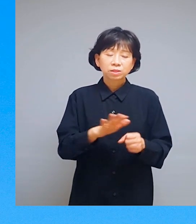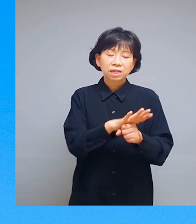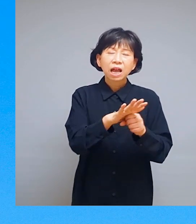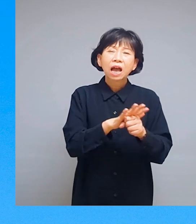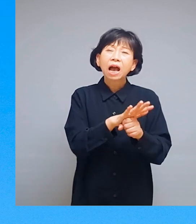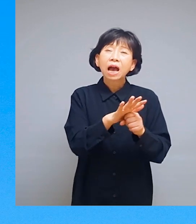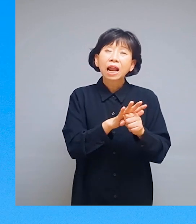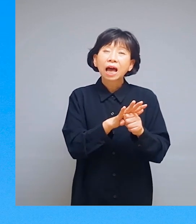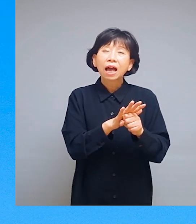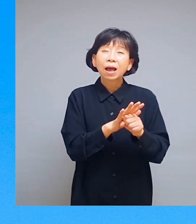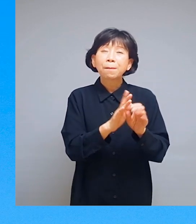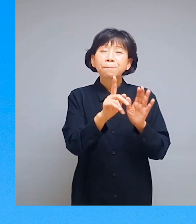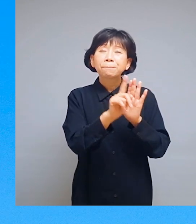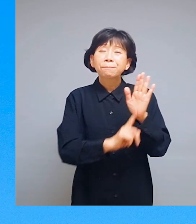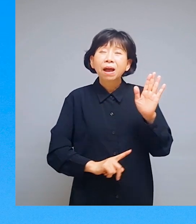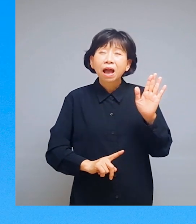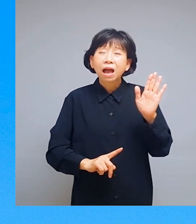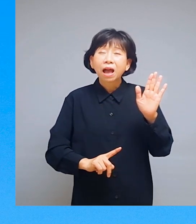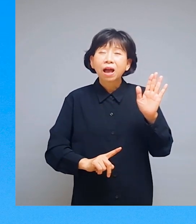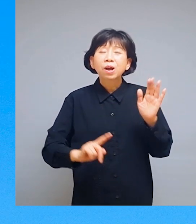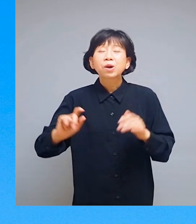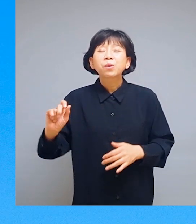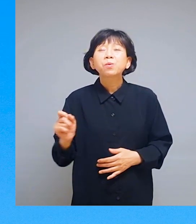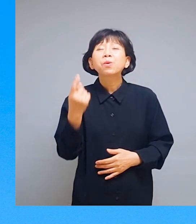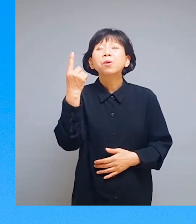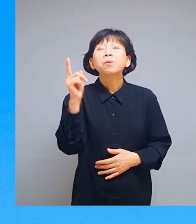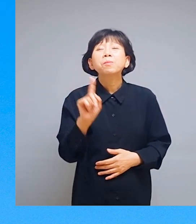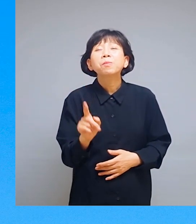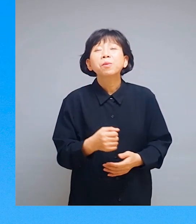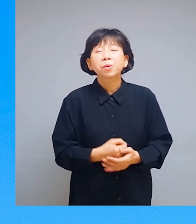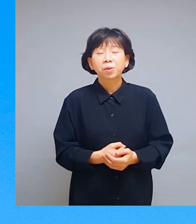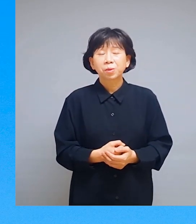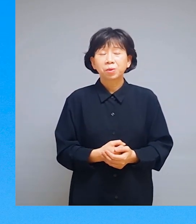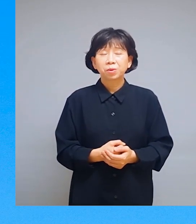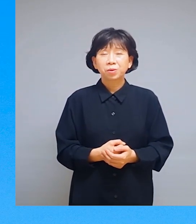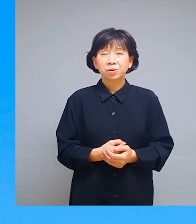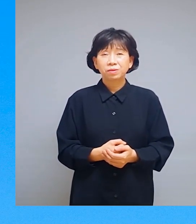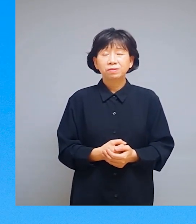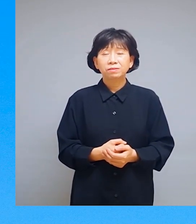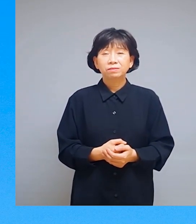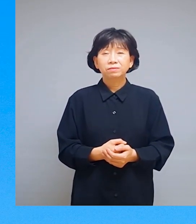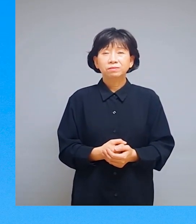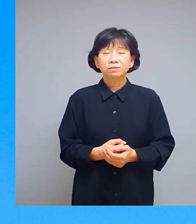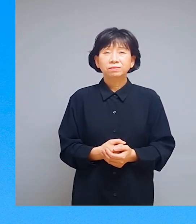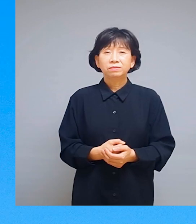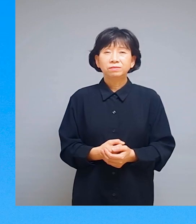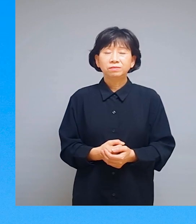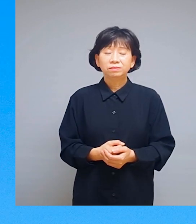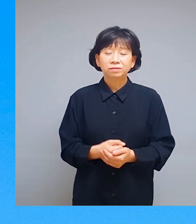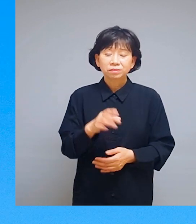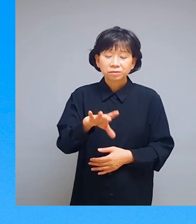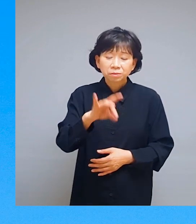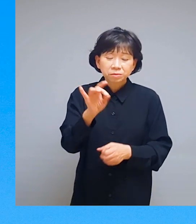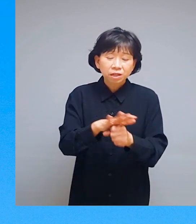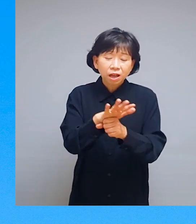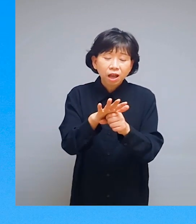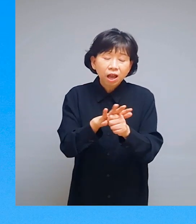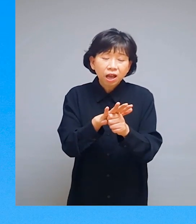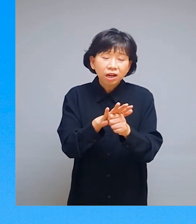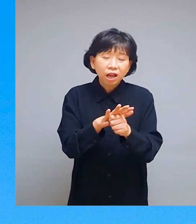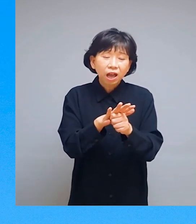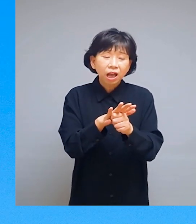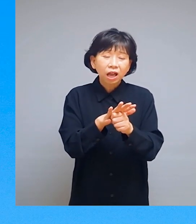원래 위치에서 벗어났거나 쫓겨난 거, 밀려난 거죠. 본래의 사랑에서 벗어난